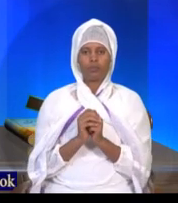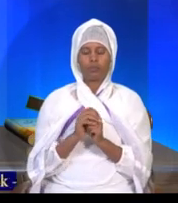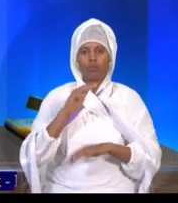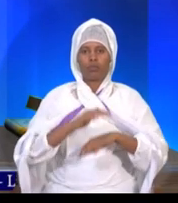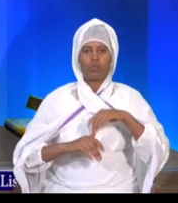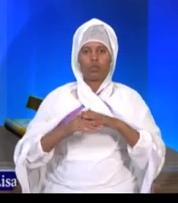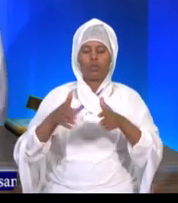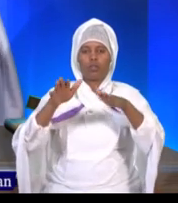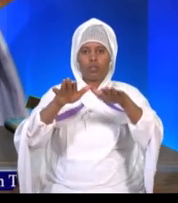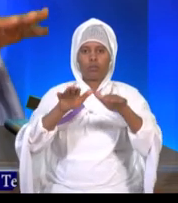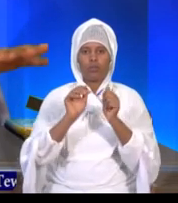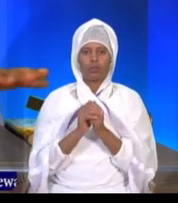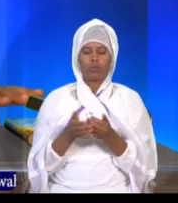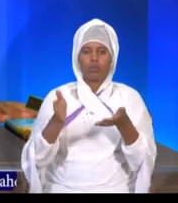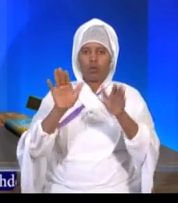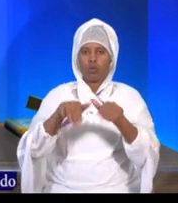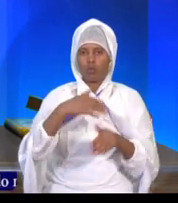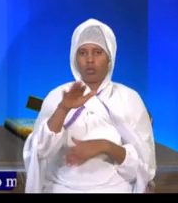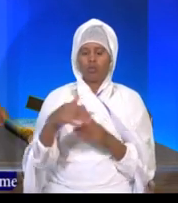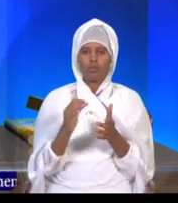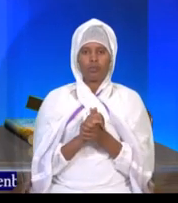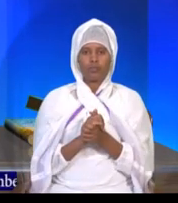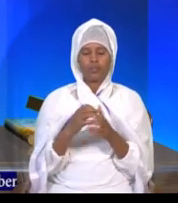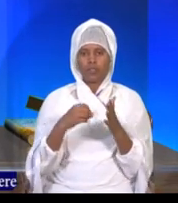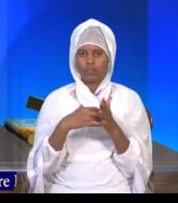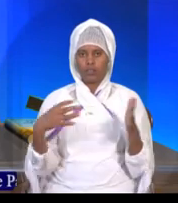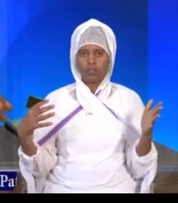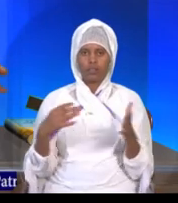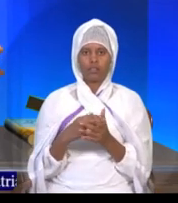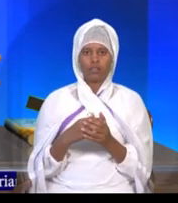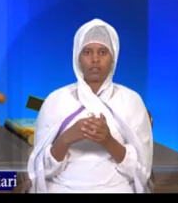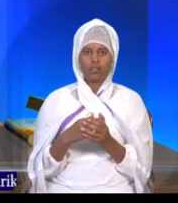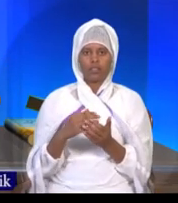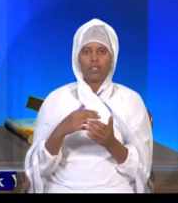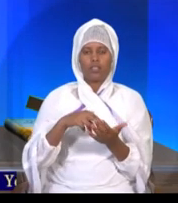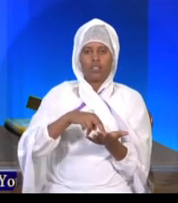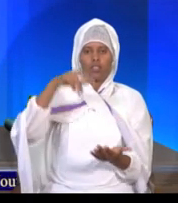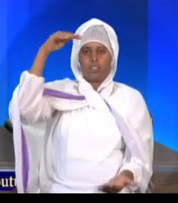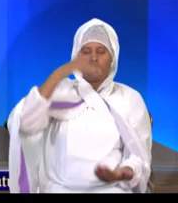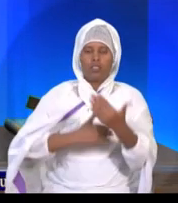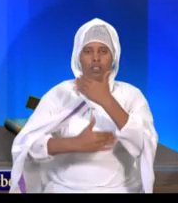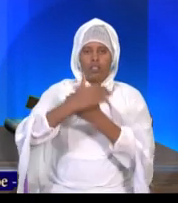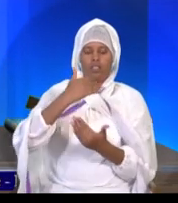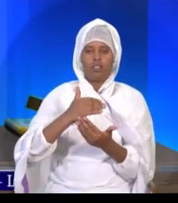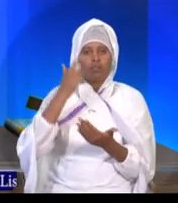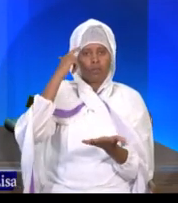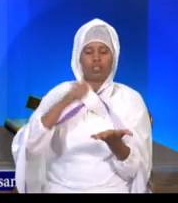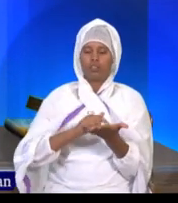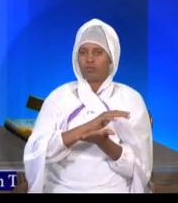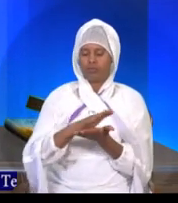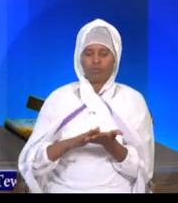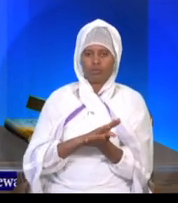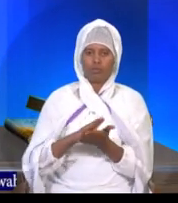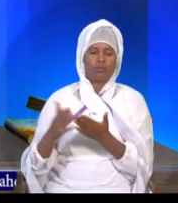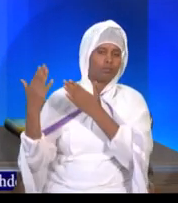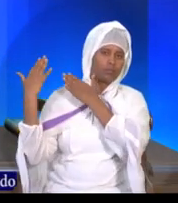ወተረሃቆም ኢዱ ኣንቢሩ ባረኮም ይብል ስለዚ እርገት ክበሃል ከሎ ፍፁም ክህነት ዝተቐበልናሉ